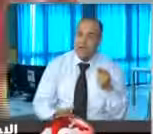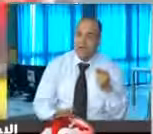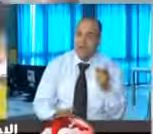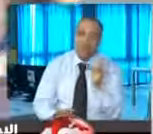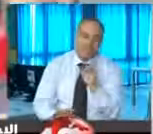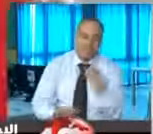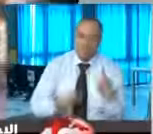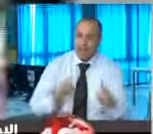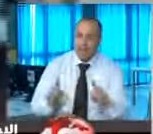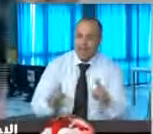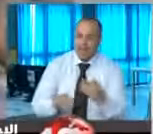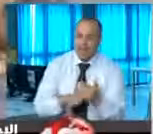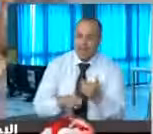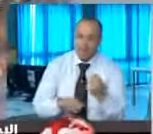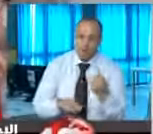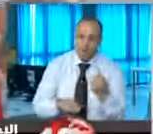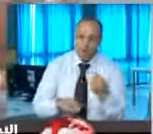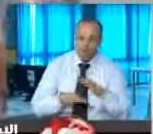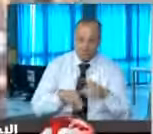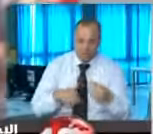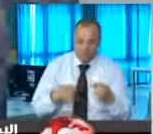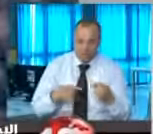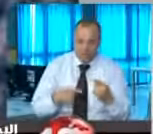التعادل قبل 5 دقائق من النهاية.